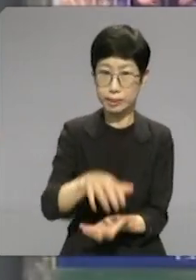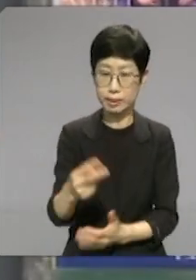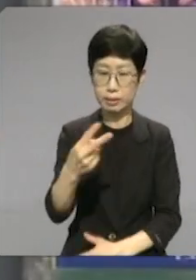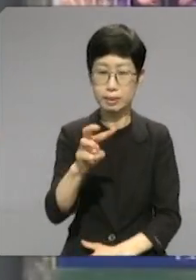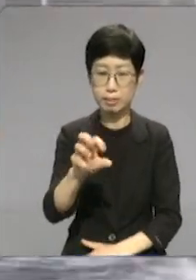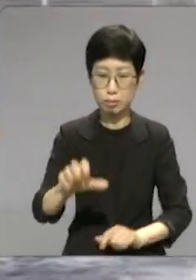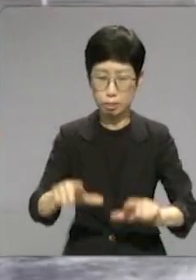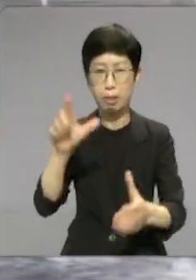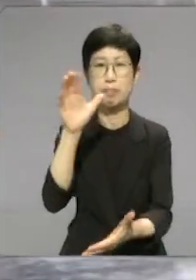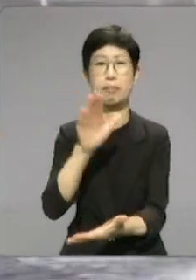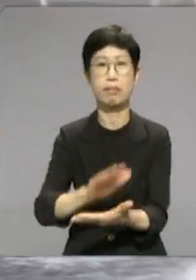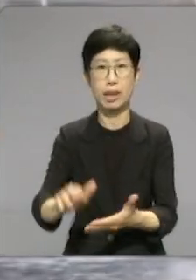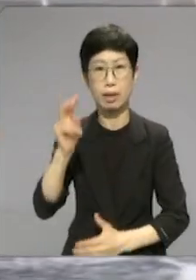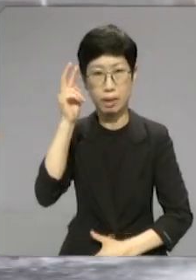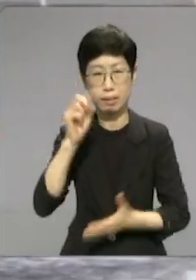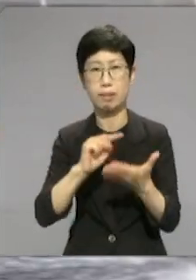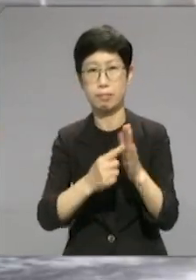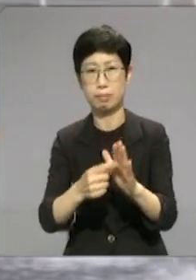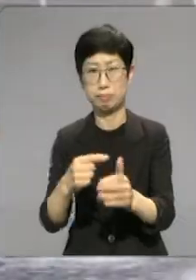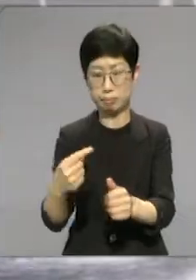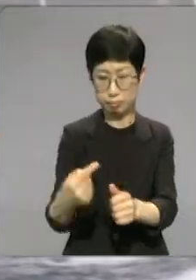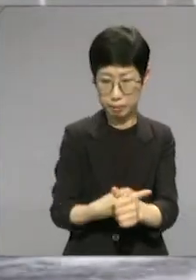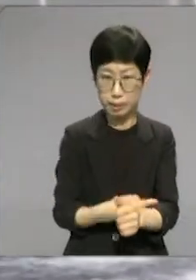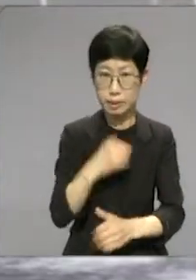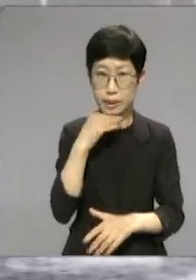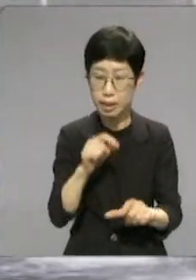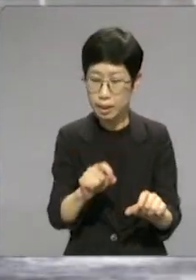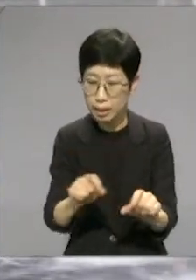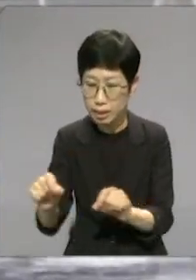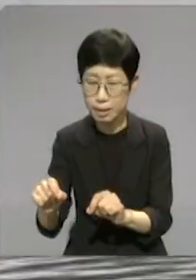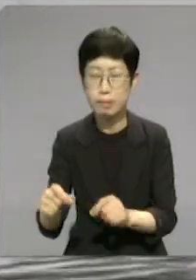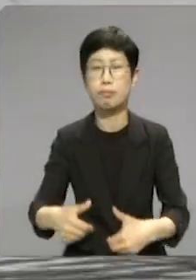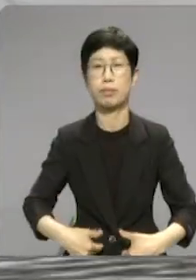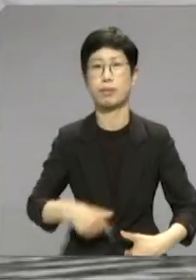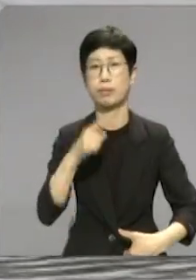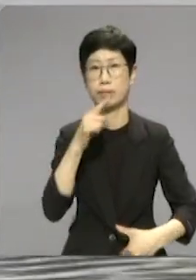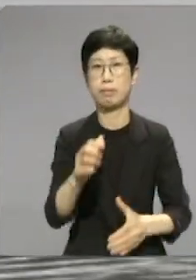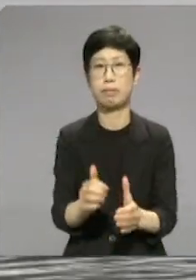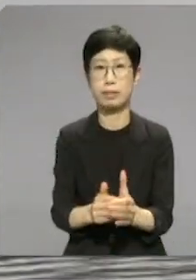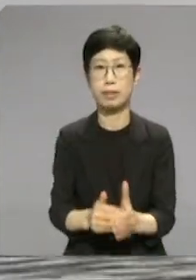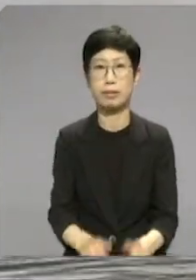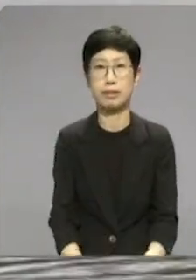고갈될 걸로 전망됐다 정년 연장의 필요성을 언급했습니다